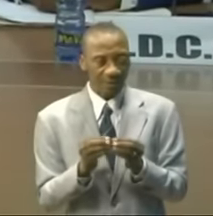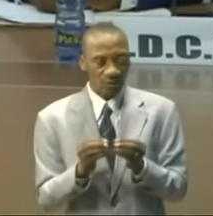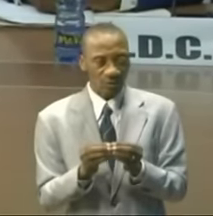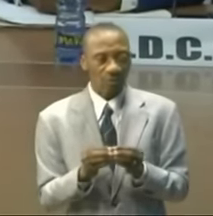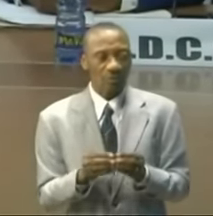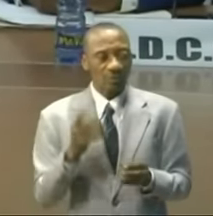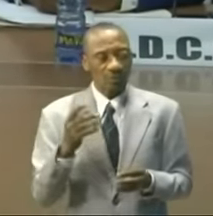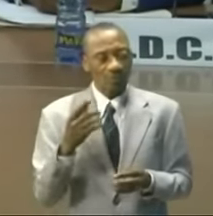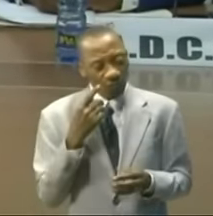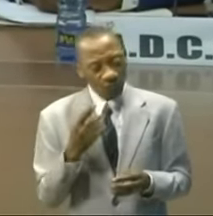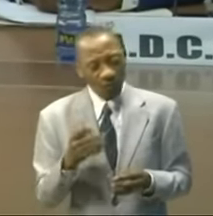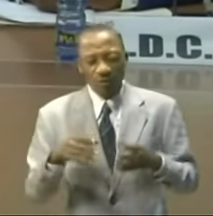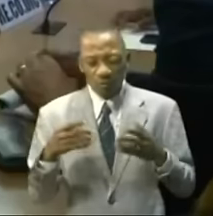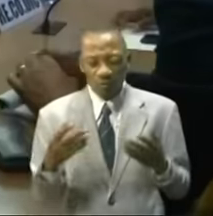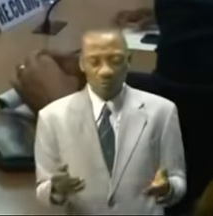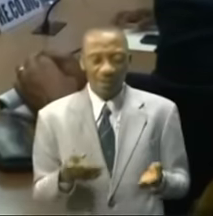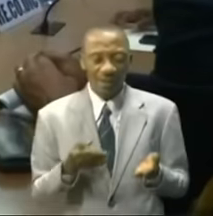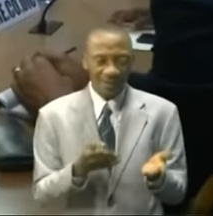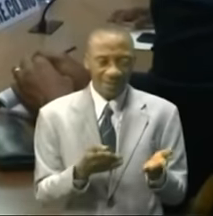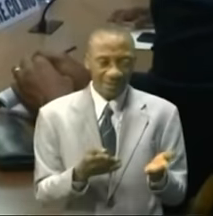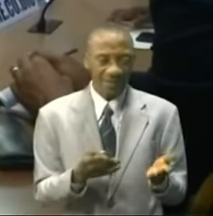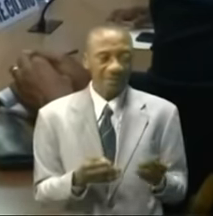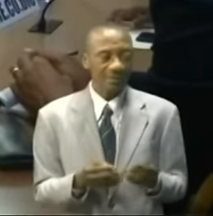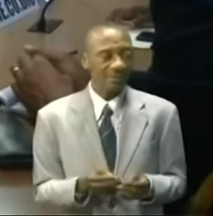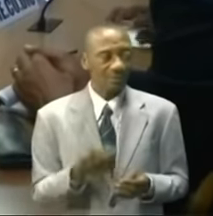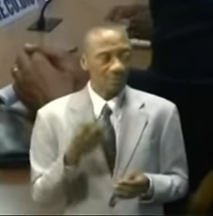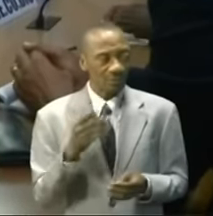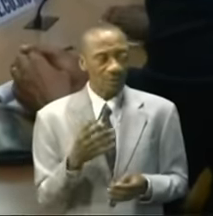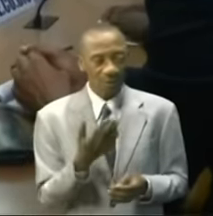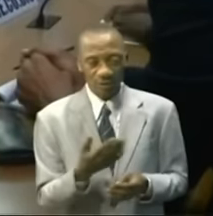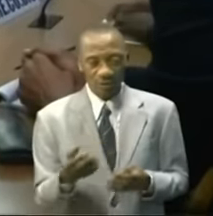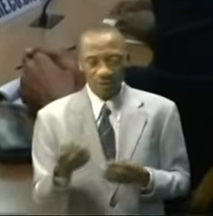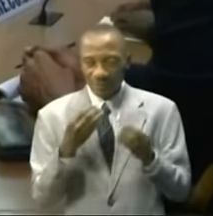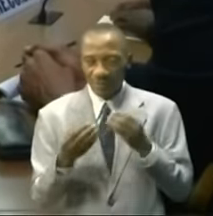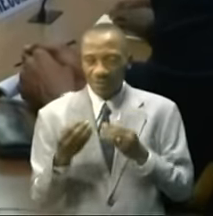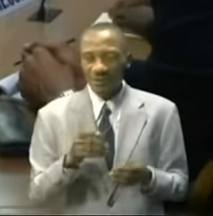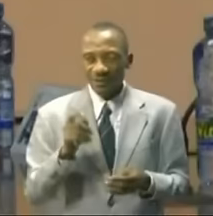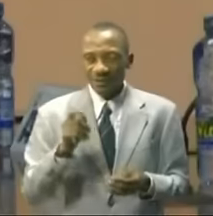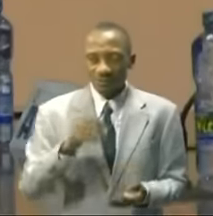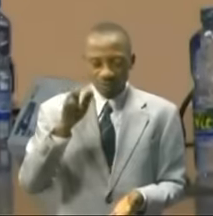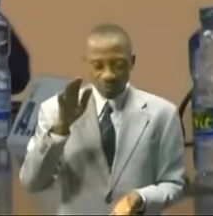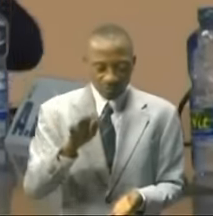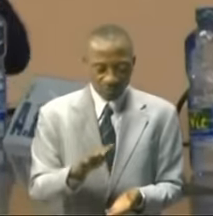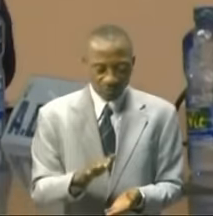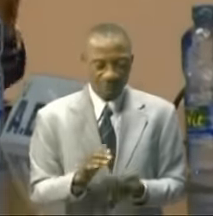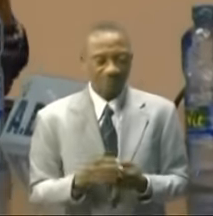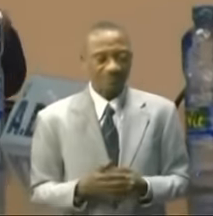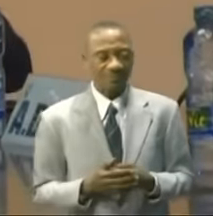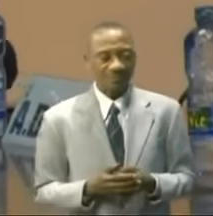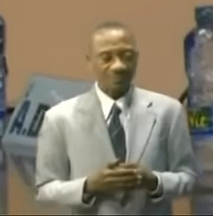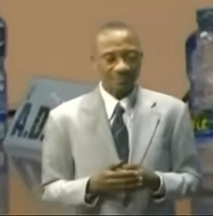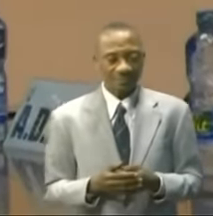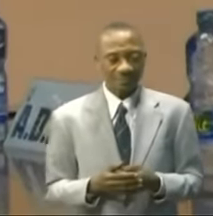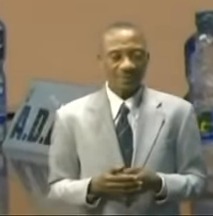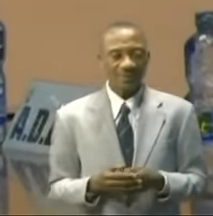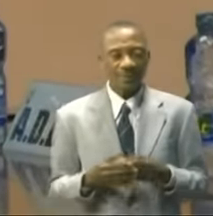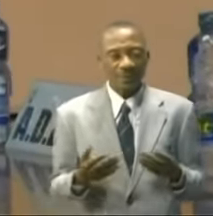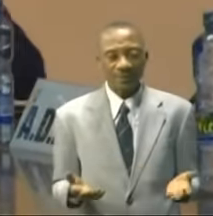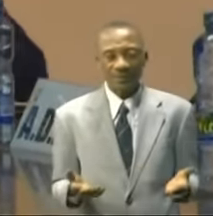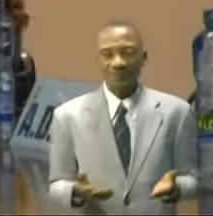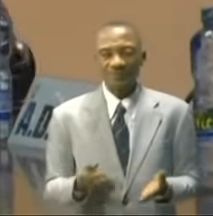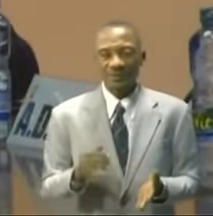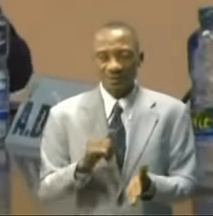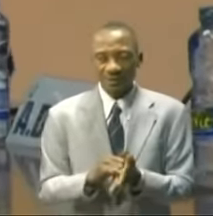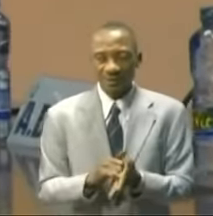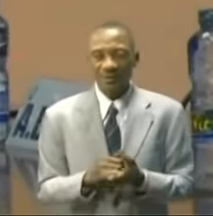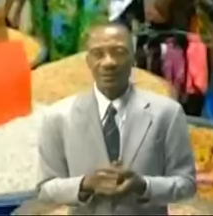réseau intégré des organisations des consommateurs a garanti les patrons de l'économie un accompagnement sans faille, surtout